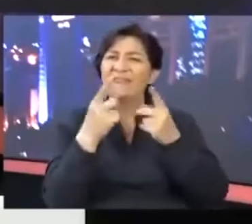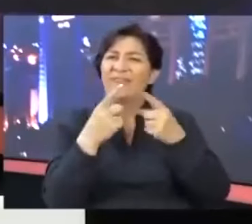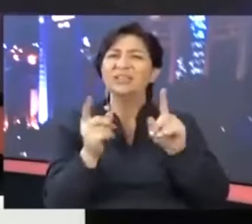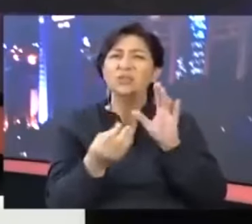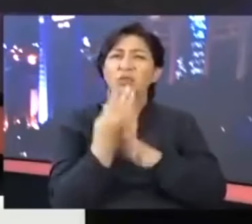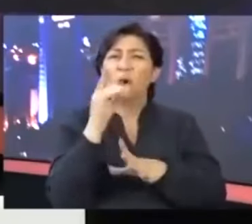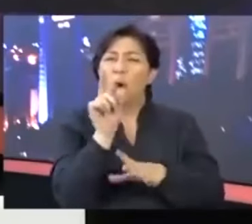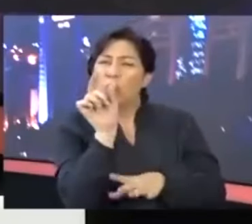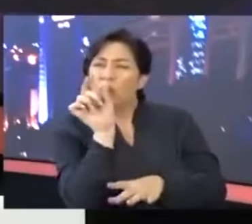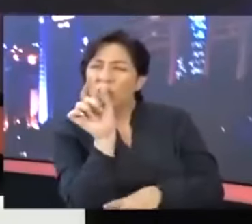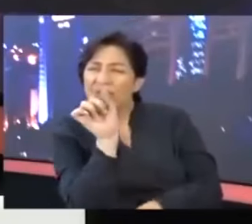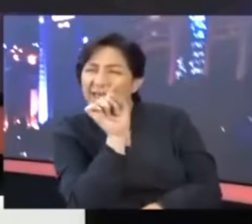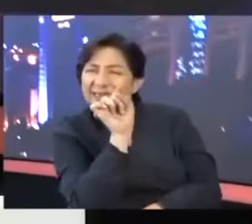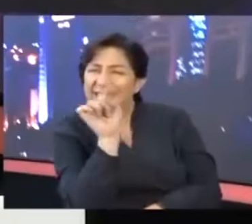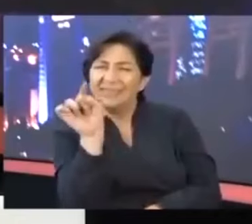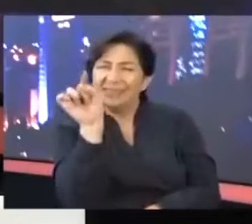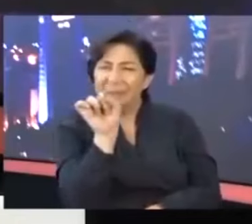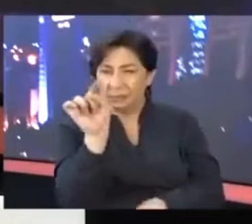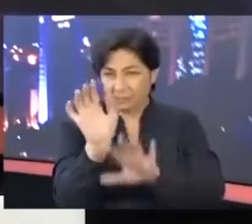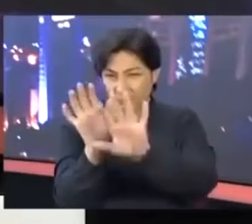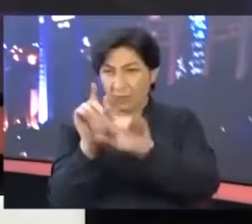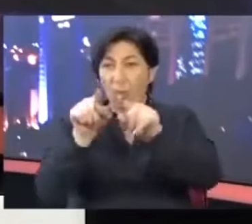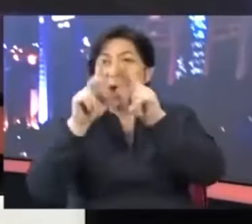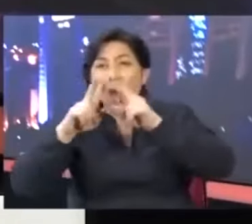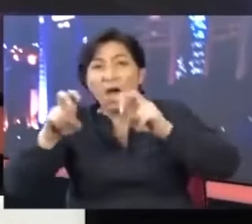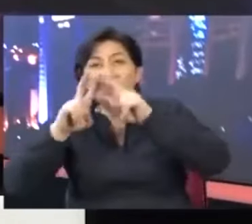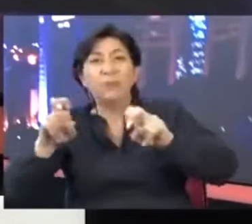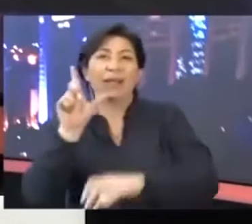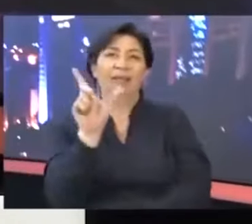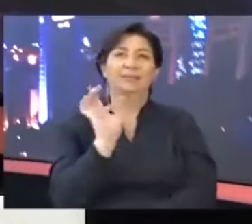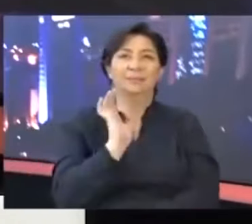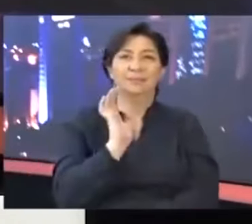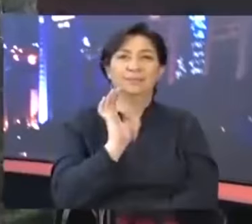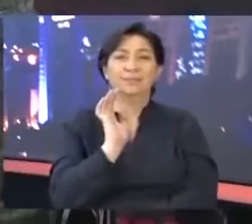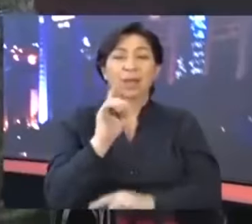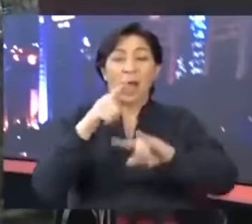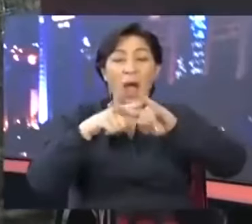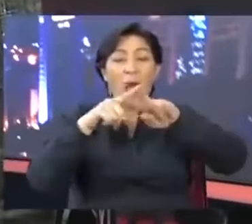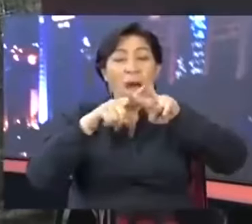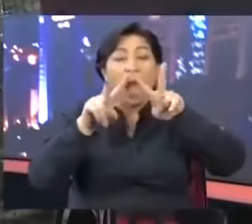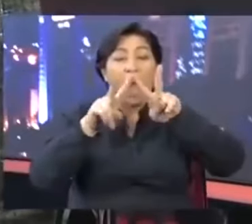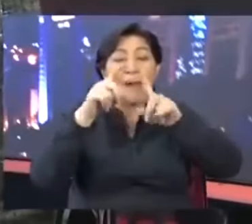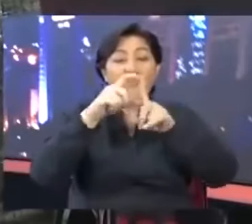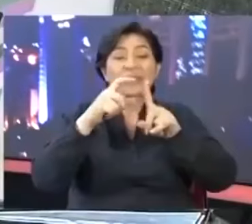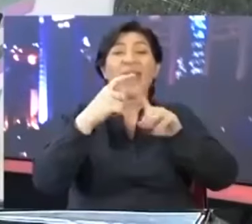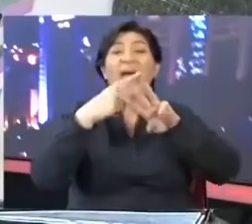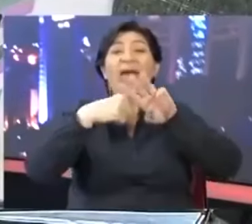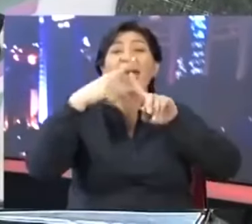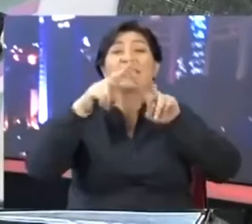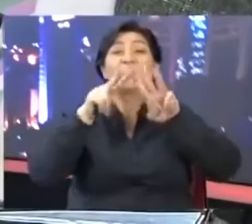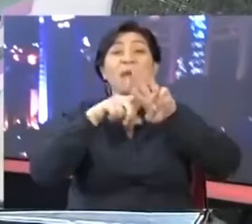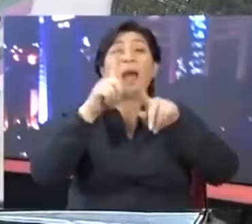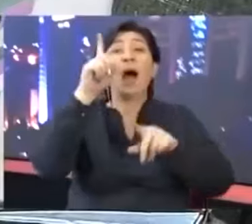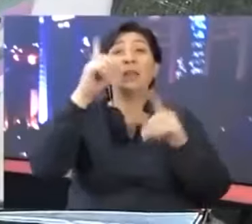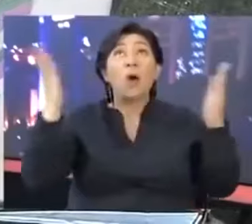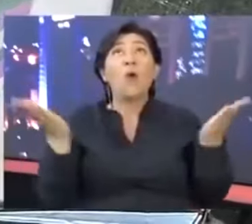çıkıyorsa o noktayı da böyle bir işaretleyip Ondan sonra o noktayı daha iyi araştırabiliriz hamdetmek Ne yapmaktır hamd övgü Allah'a